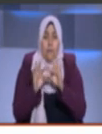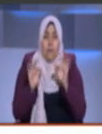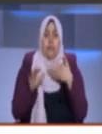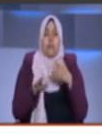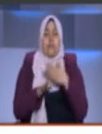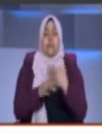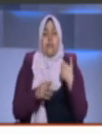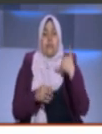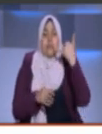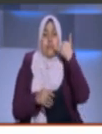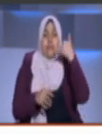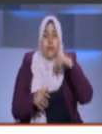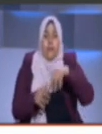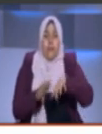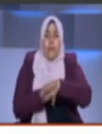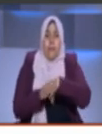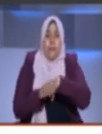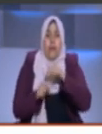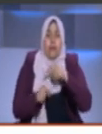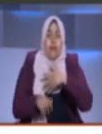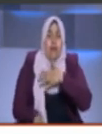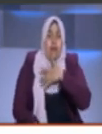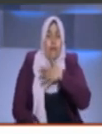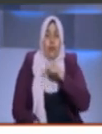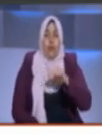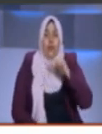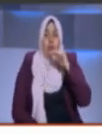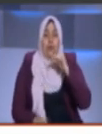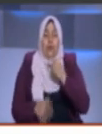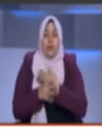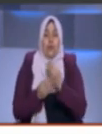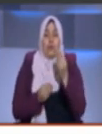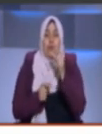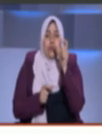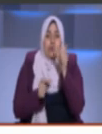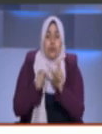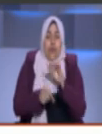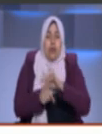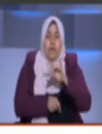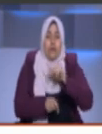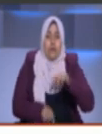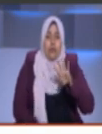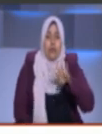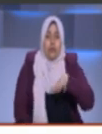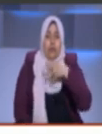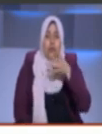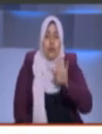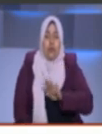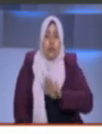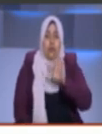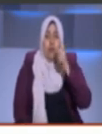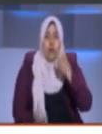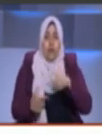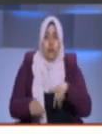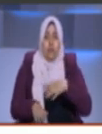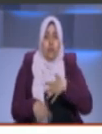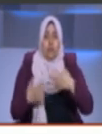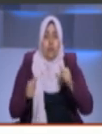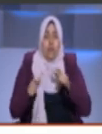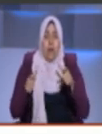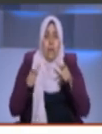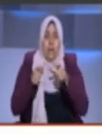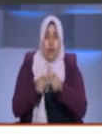إلينا عبر سكايب من عمان دكتور عادل البلبيسي، استشاري الأوبئة في الشبكة الشرق أوسطية للصحة